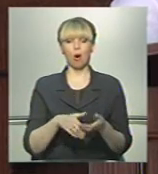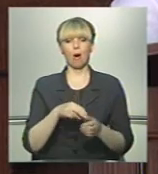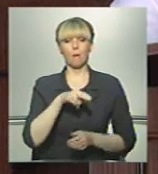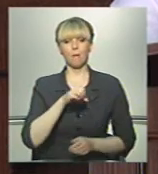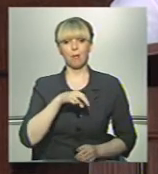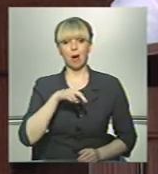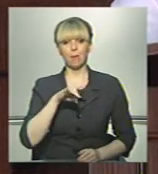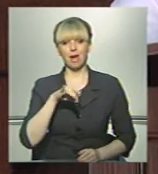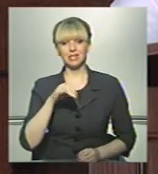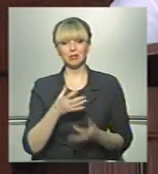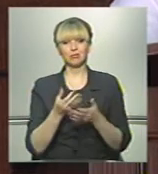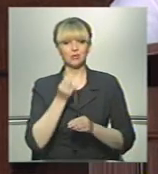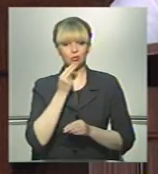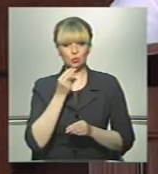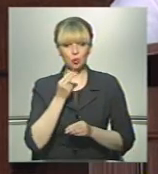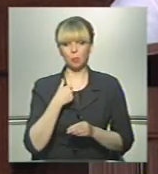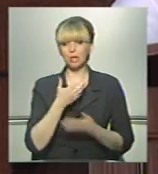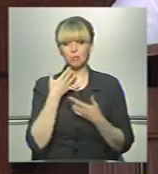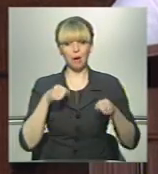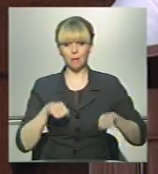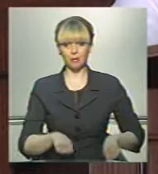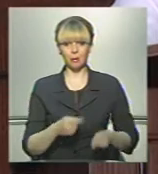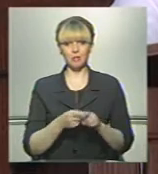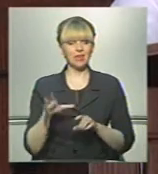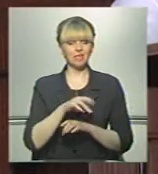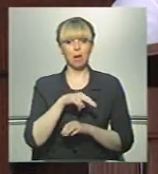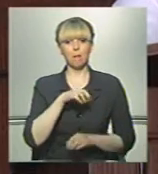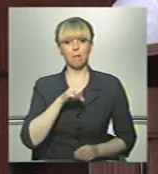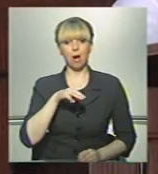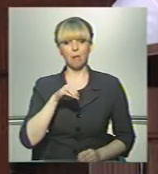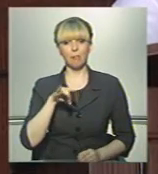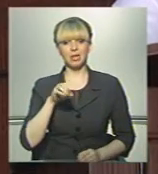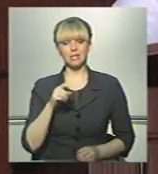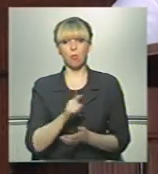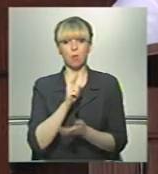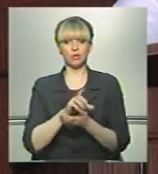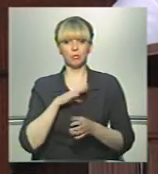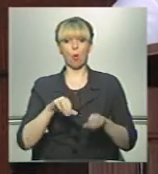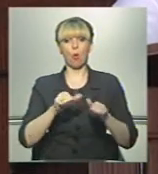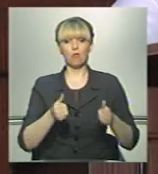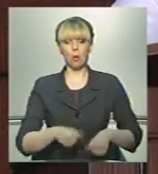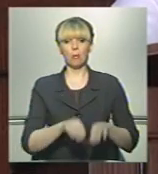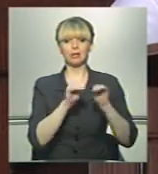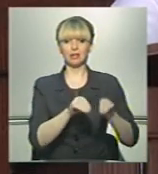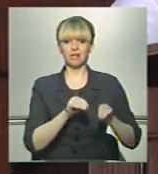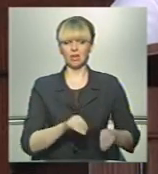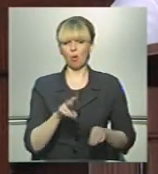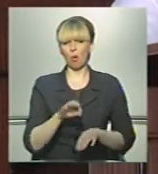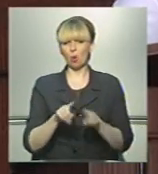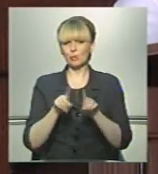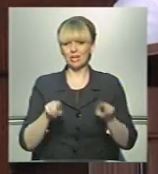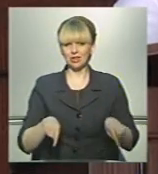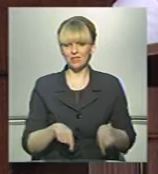памперсами, сумішами ми не маємо права, тому що на всі памперси, нам говорять, повинно бути оформлені декларації по